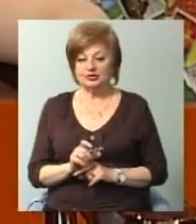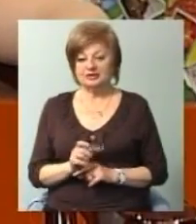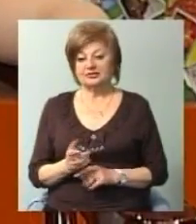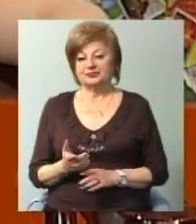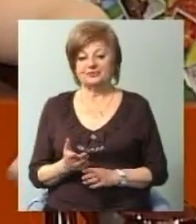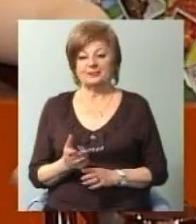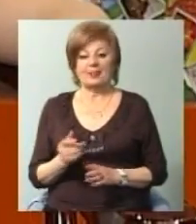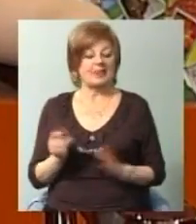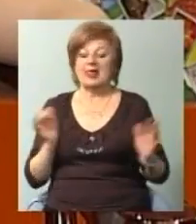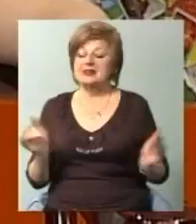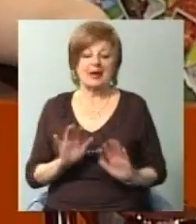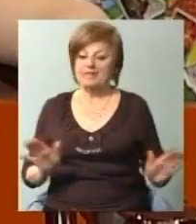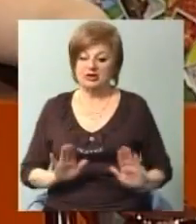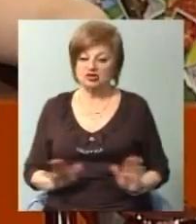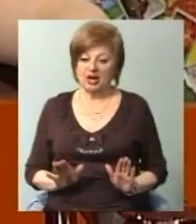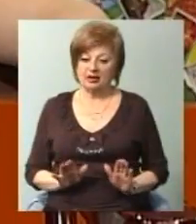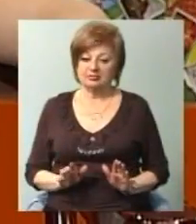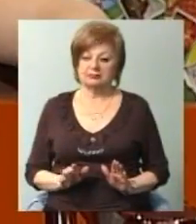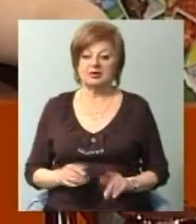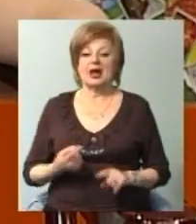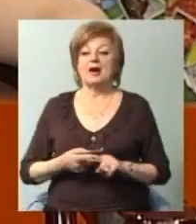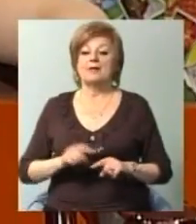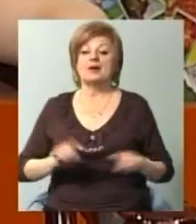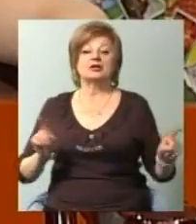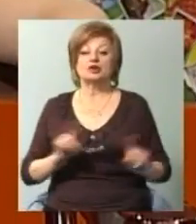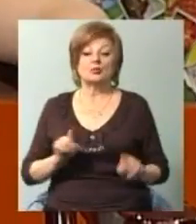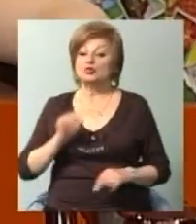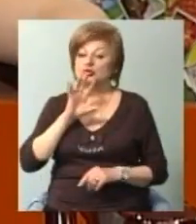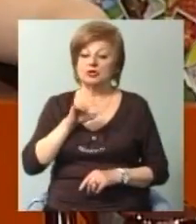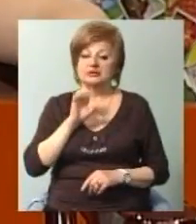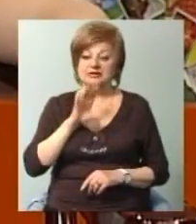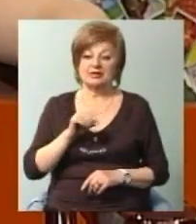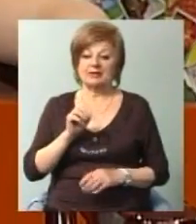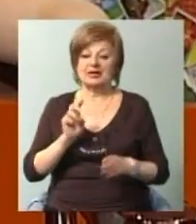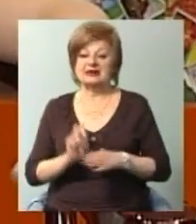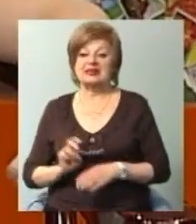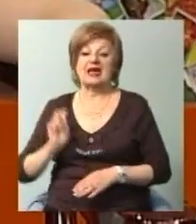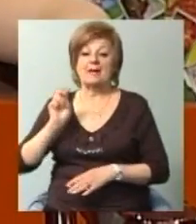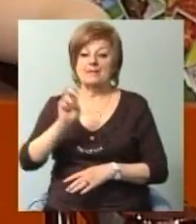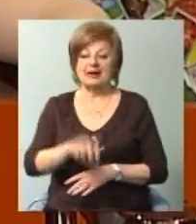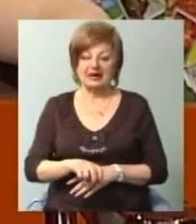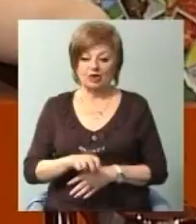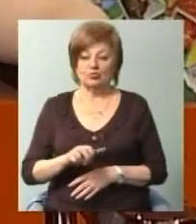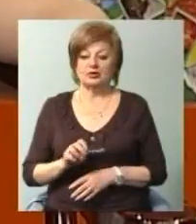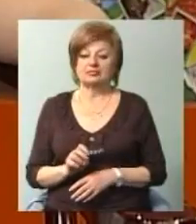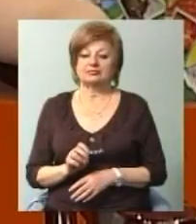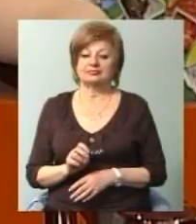не велика, тому що вона не запригує